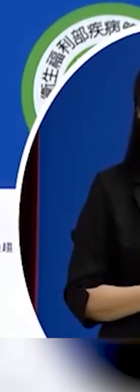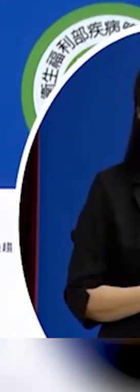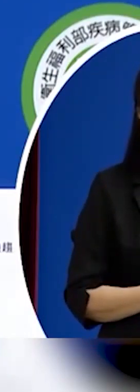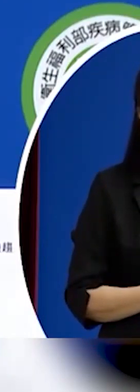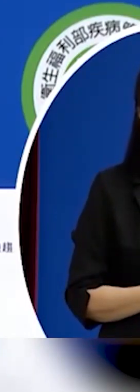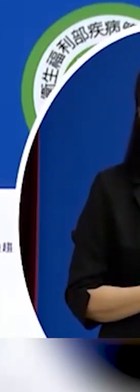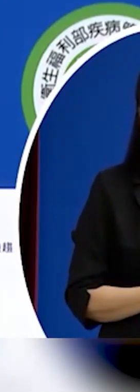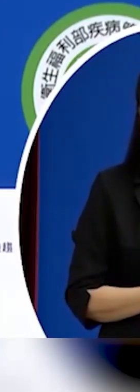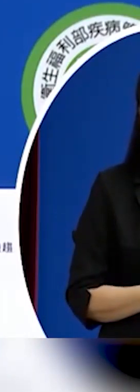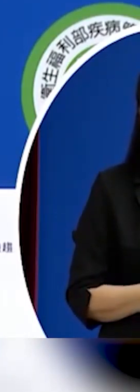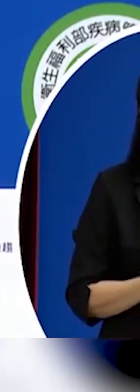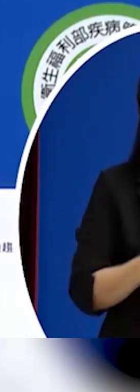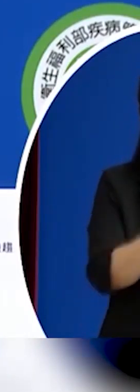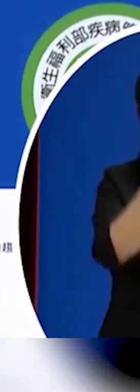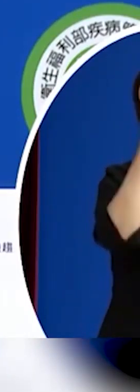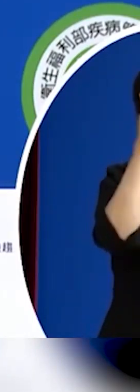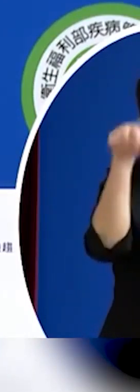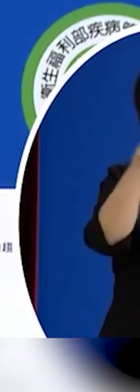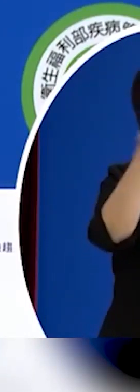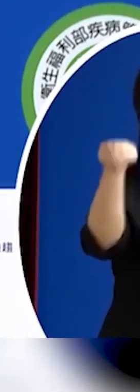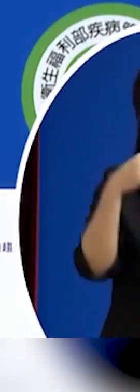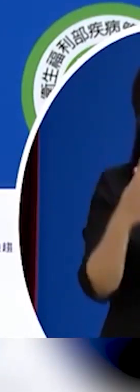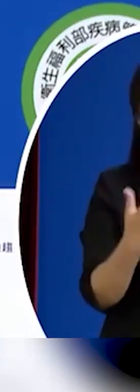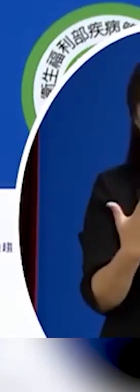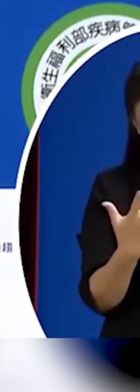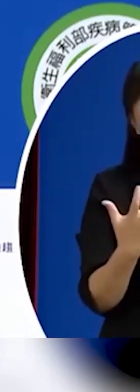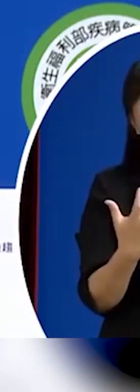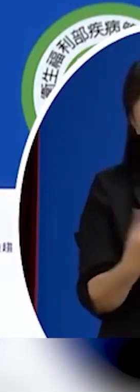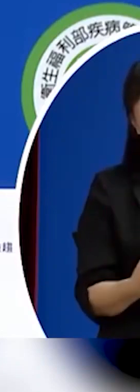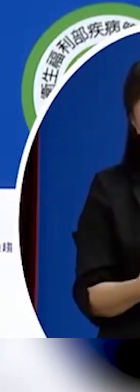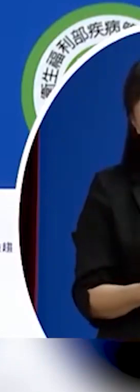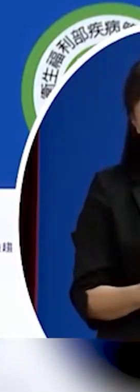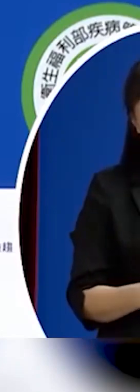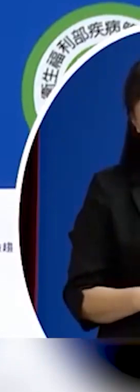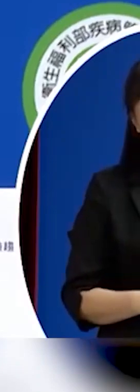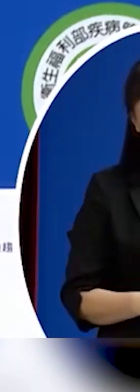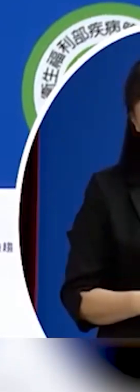那尤其碰到警察同仁又不容易，